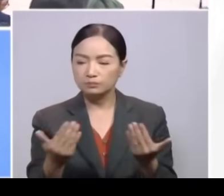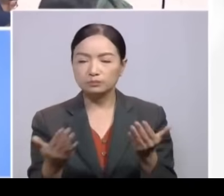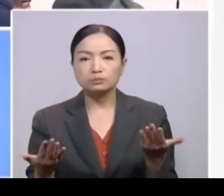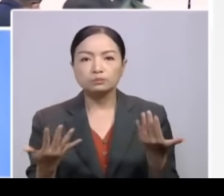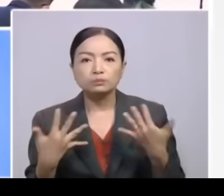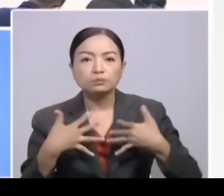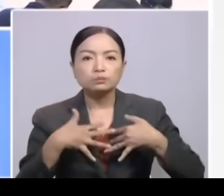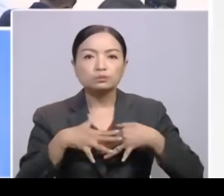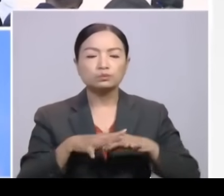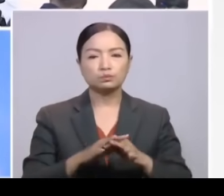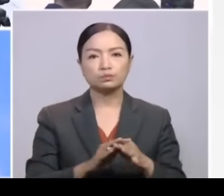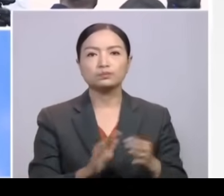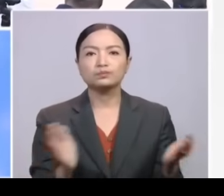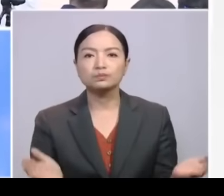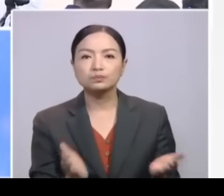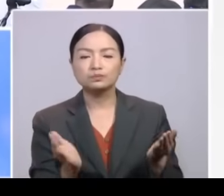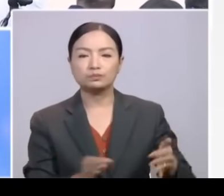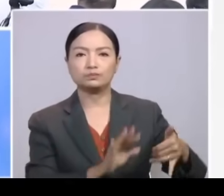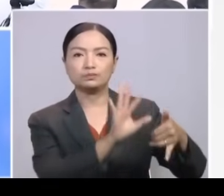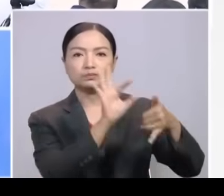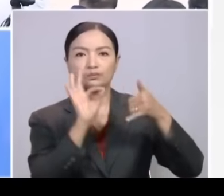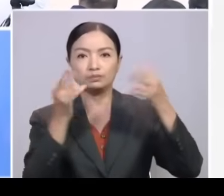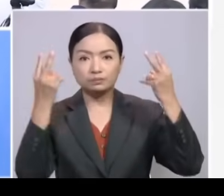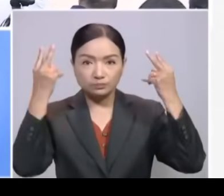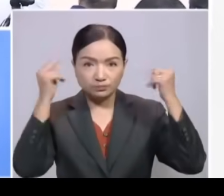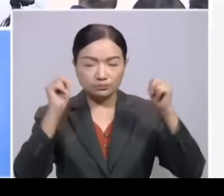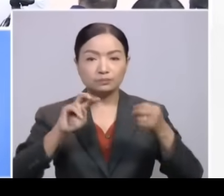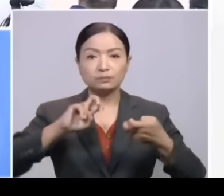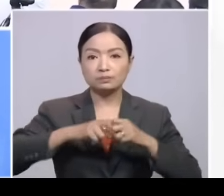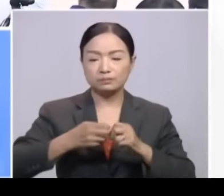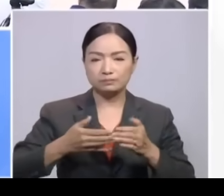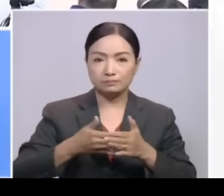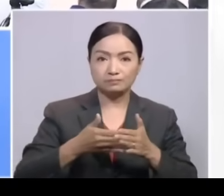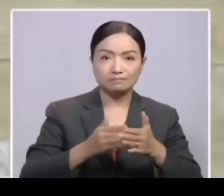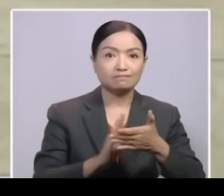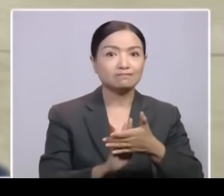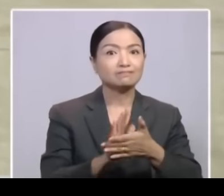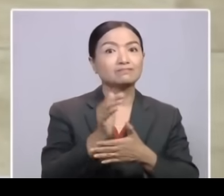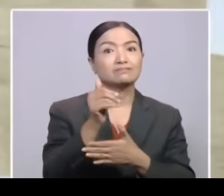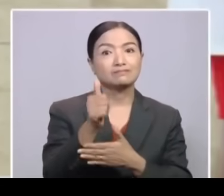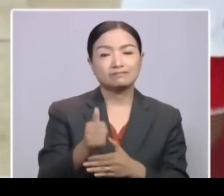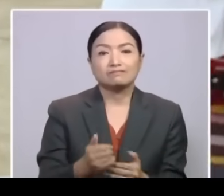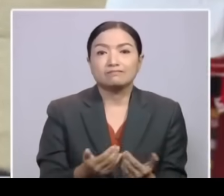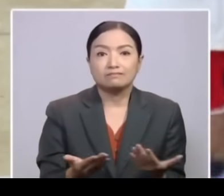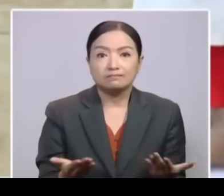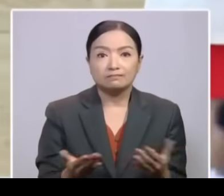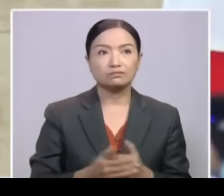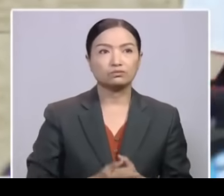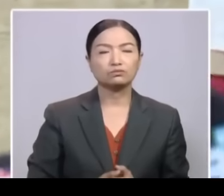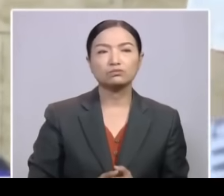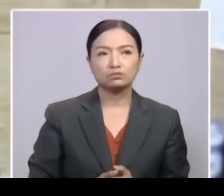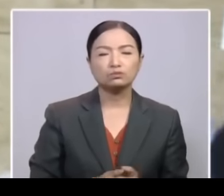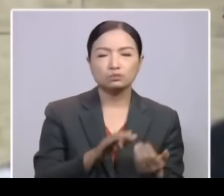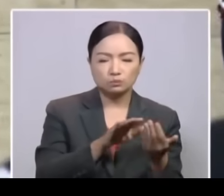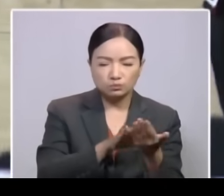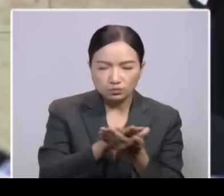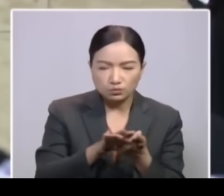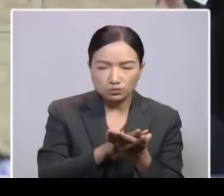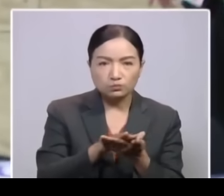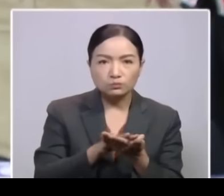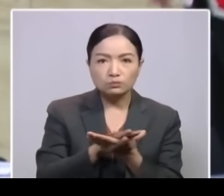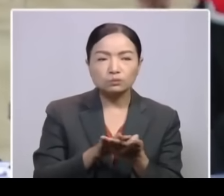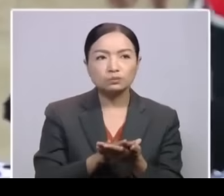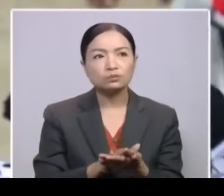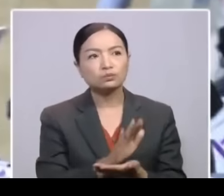การโหวตเลือกนายกรัฐมนตรีในการจะฝ่าวิกฤตประเทศไปให้ได้หรือแม้กระทั่งการขอโทษขอขมา